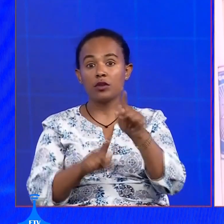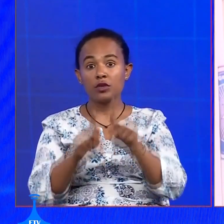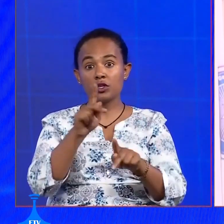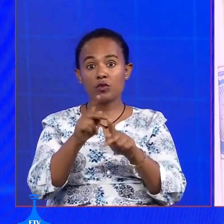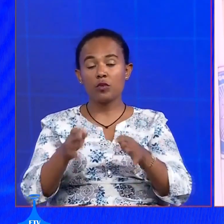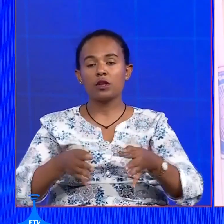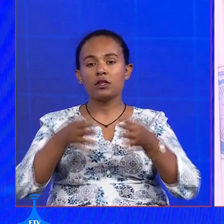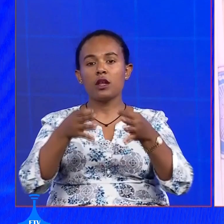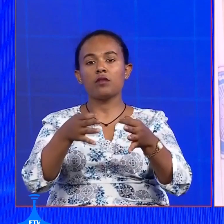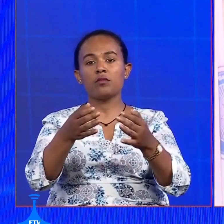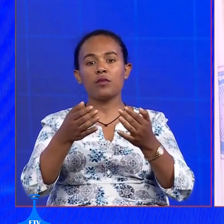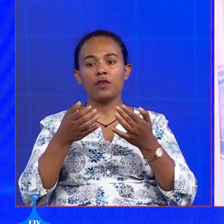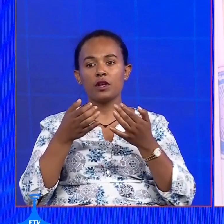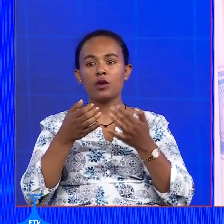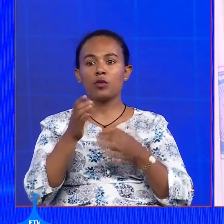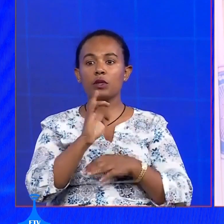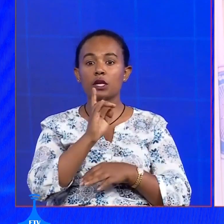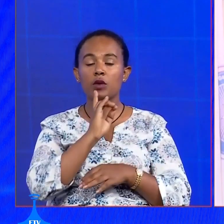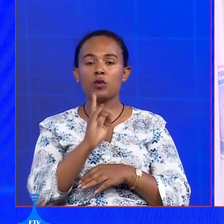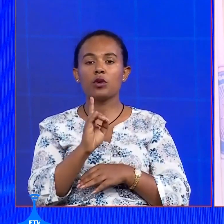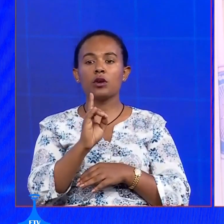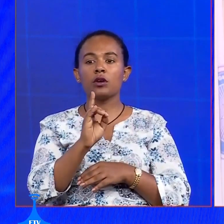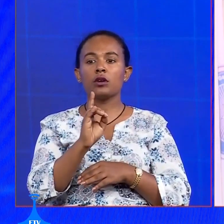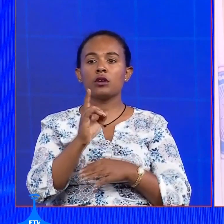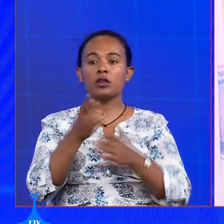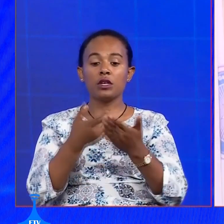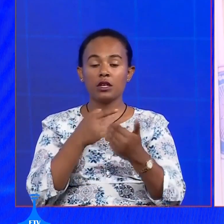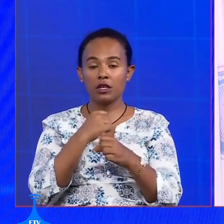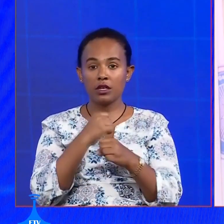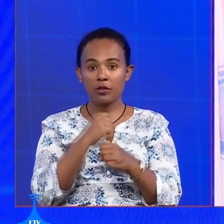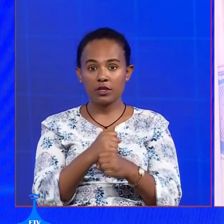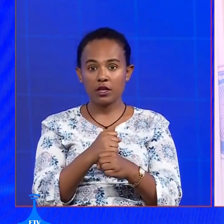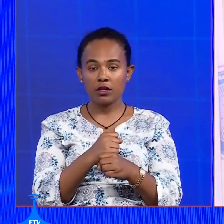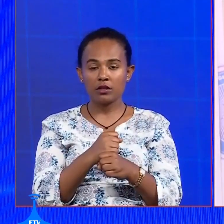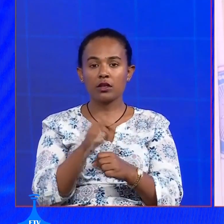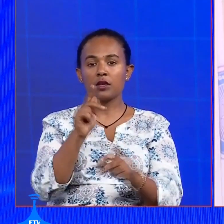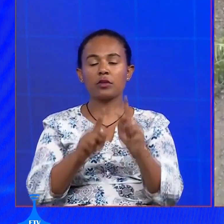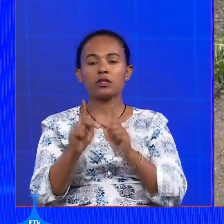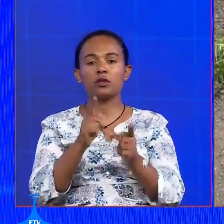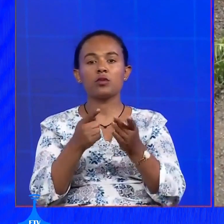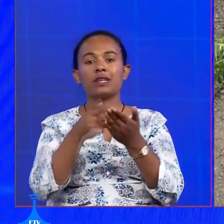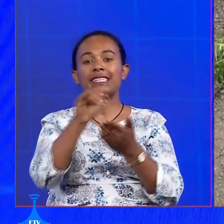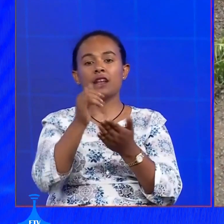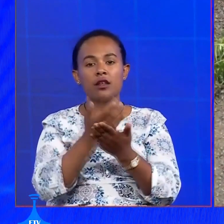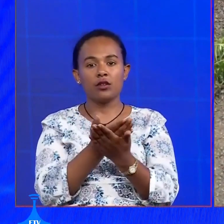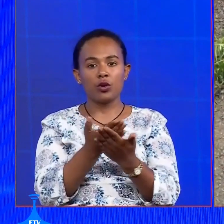ማስተላለፍ እንፈልገው ምንድን ነው ክንጅታዊ ስራ ለመስራት ህብረተሰቡን